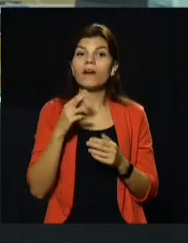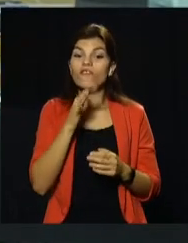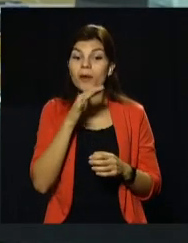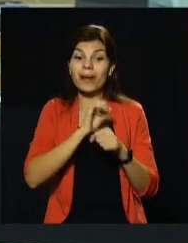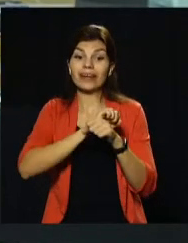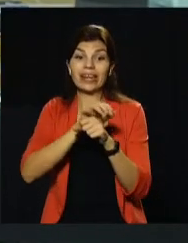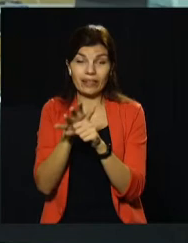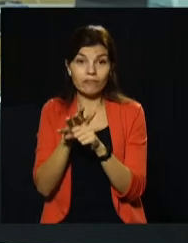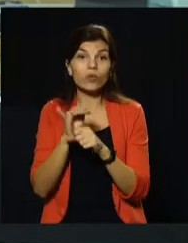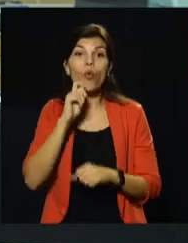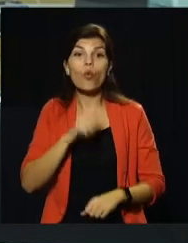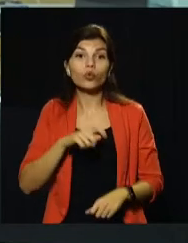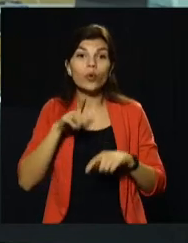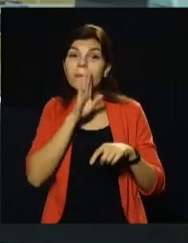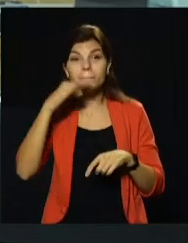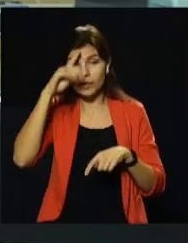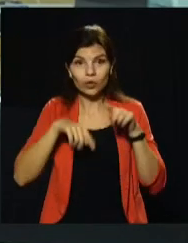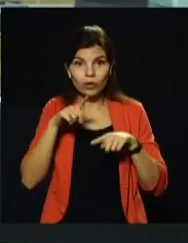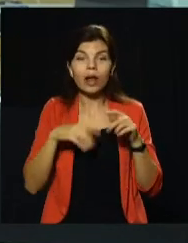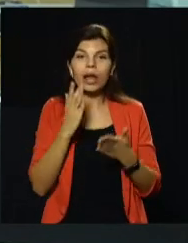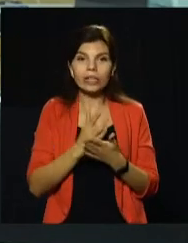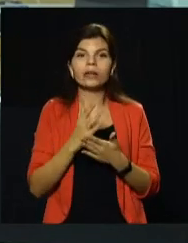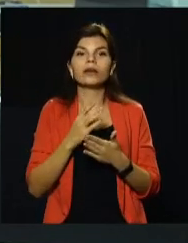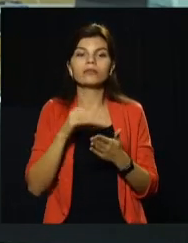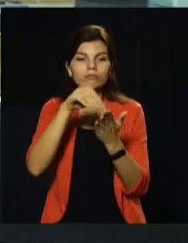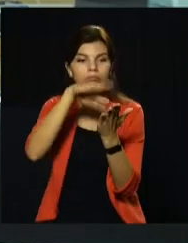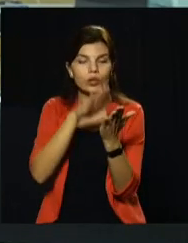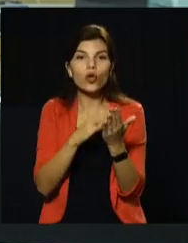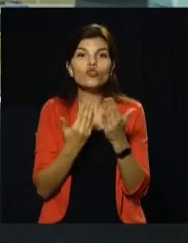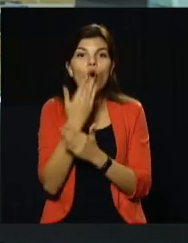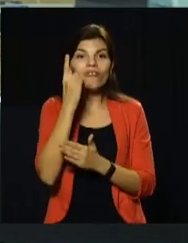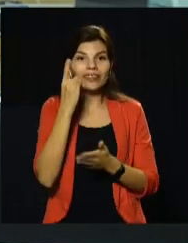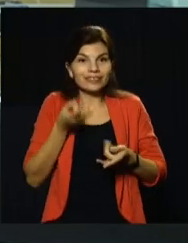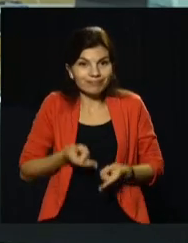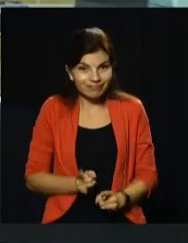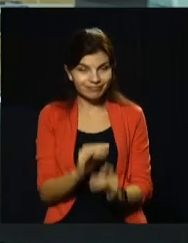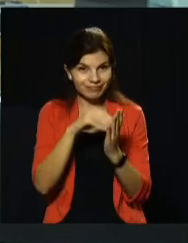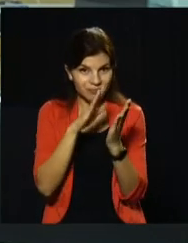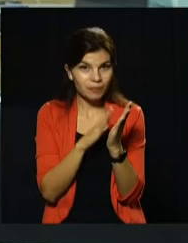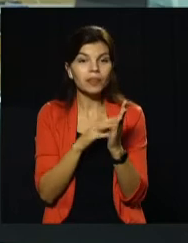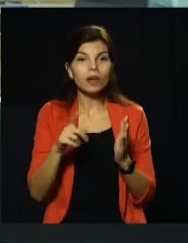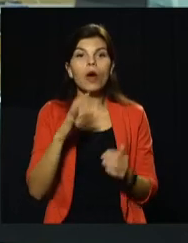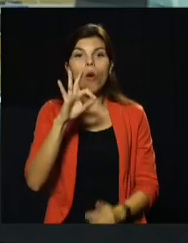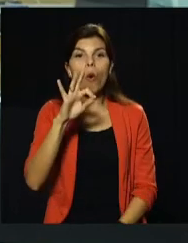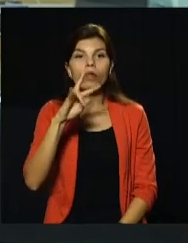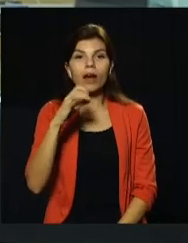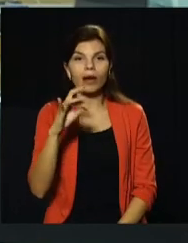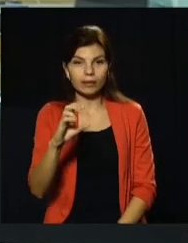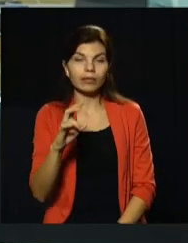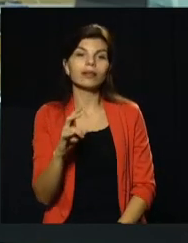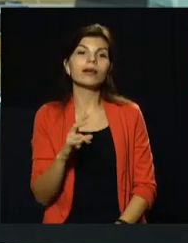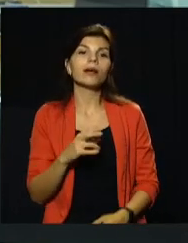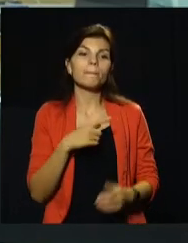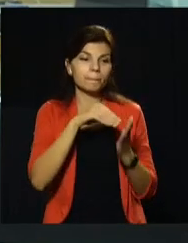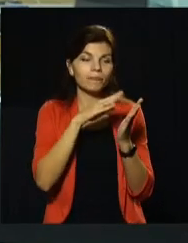в українських батьків є можливість безпечно зареєструвати своїх новонароджених дітей. Для цього працює онлайн-сервіс «Є-малятко»